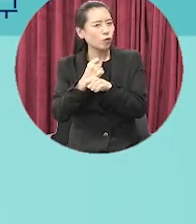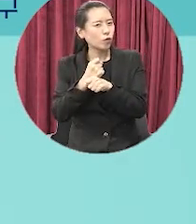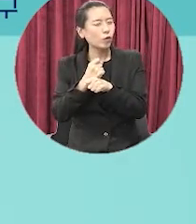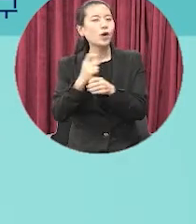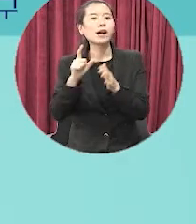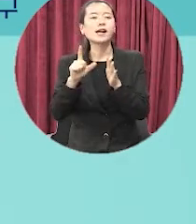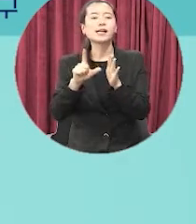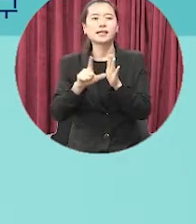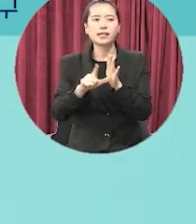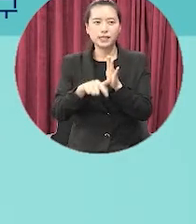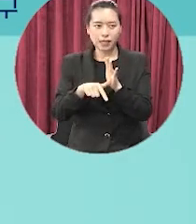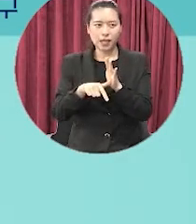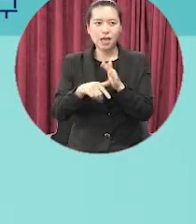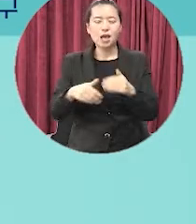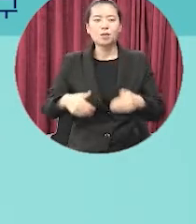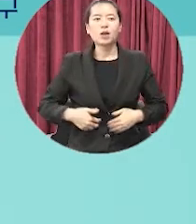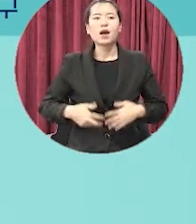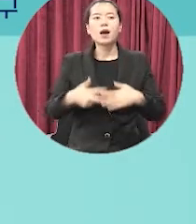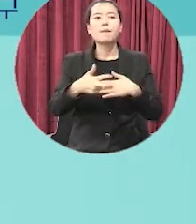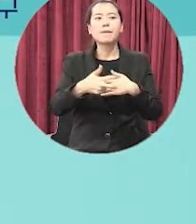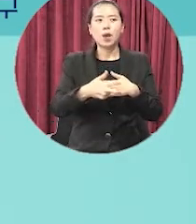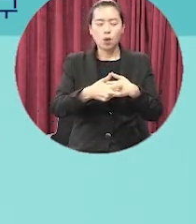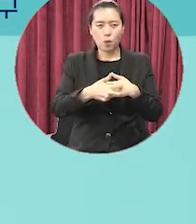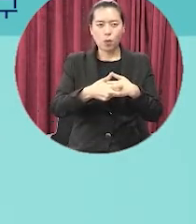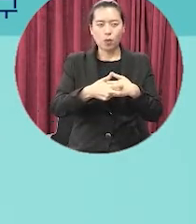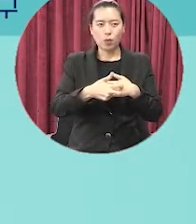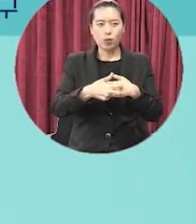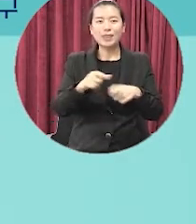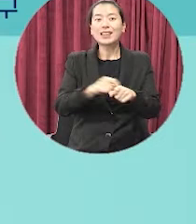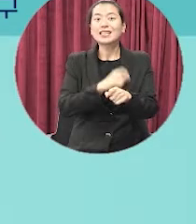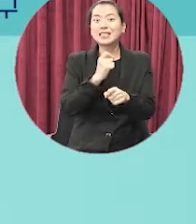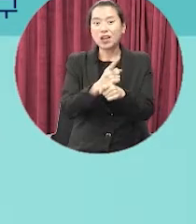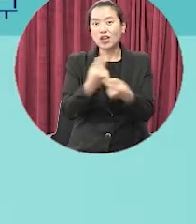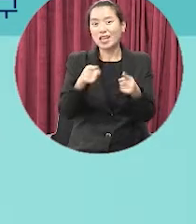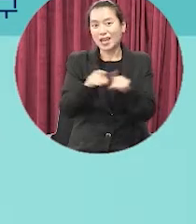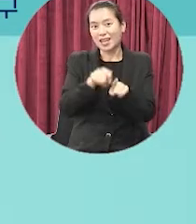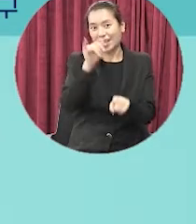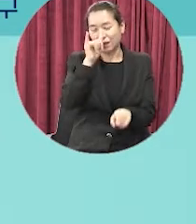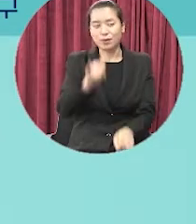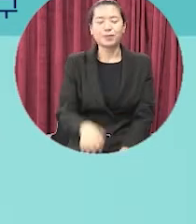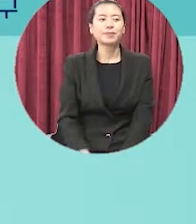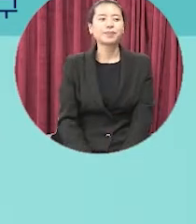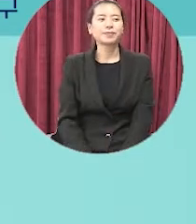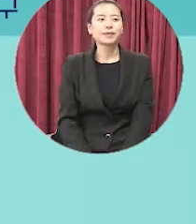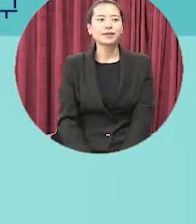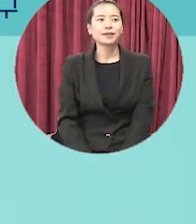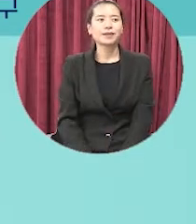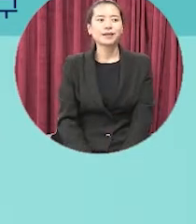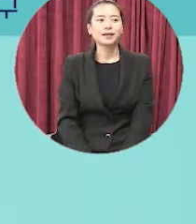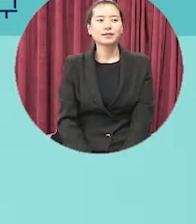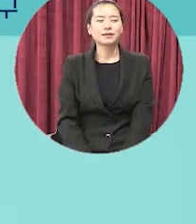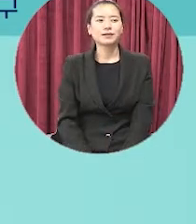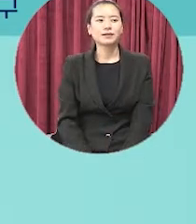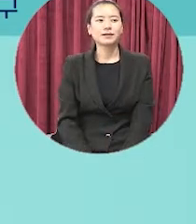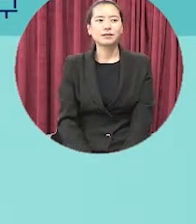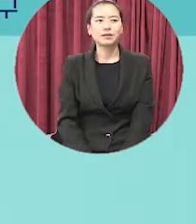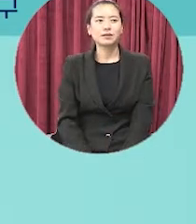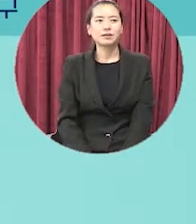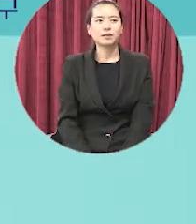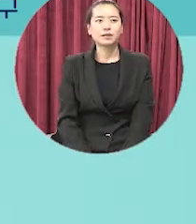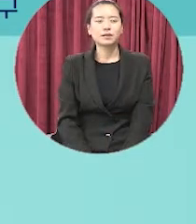고려할 수 있는 각 유효기간의 gdm 데이 파일 특성을 보여줍니다 다음은 데이터 네트워크 메뉴입니다